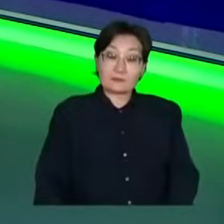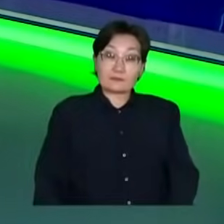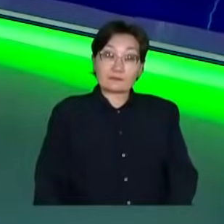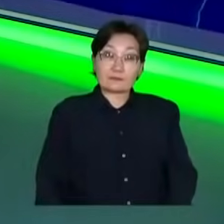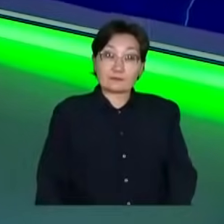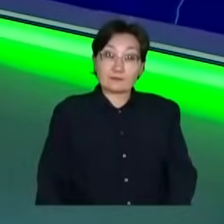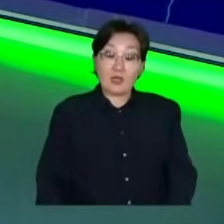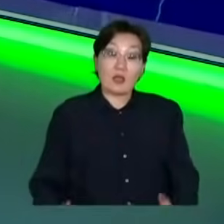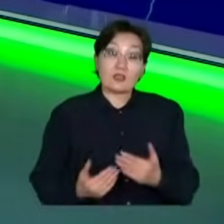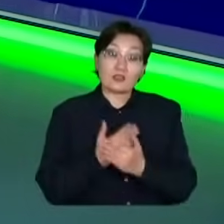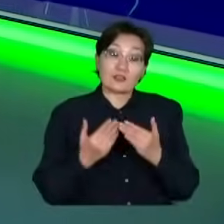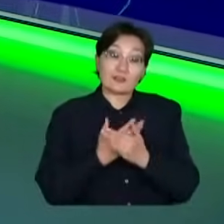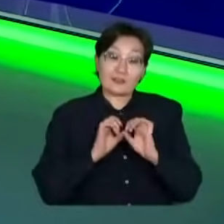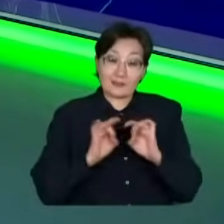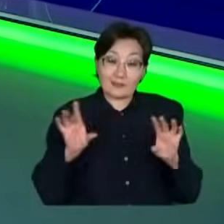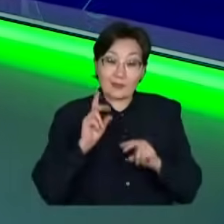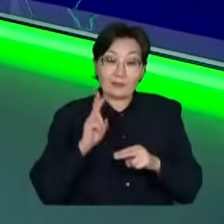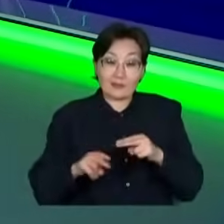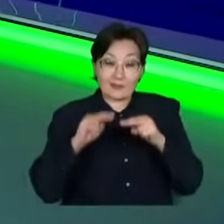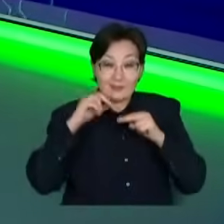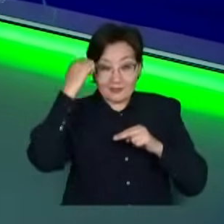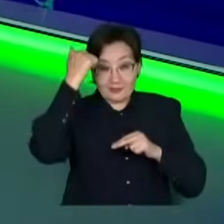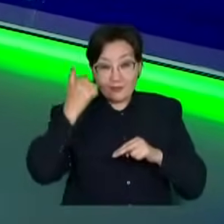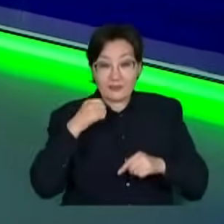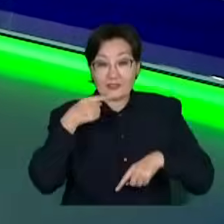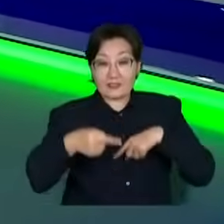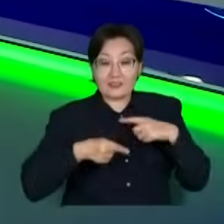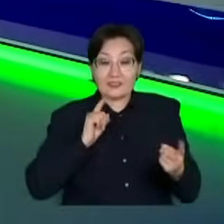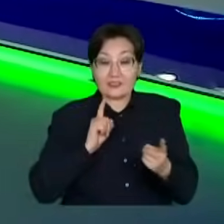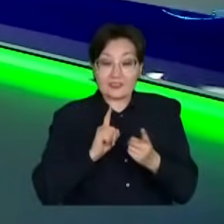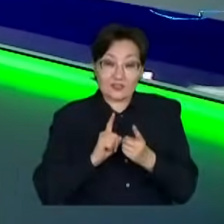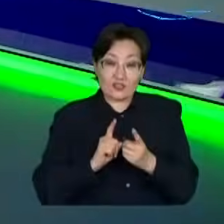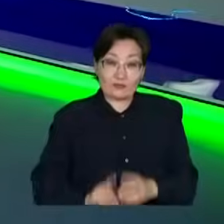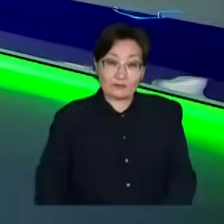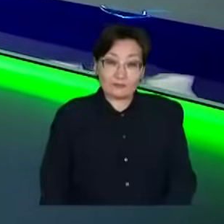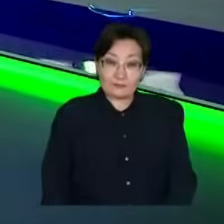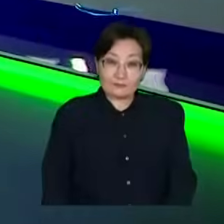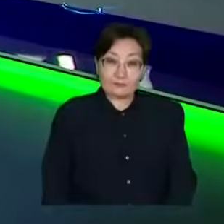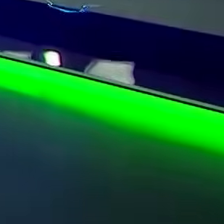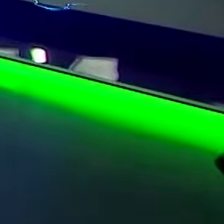Осымен бүгінге айтарымыз тәмәм, өздеріңізбен қоштасамыз. Алматы арнасы қосулы болсын.